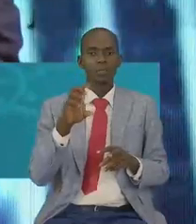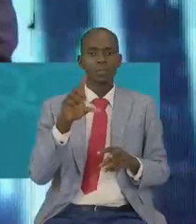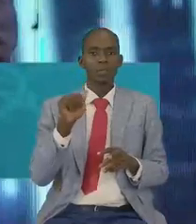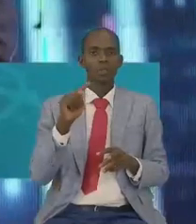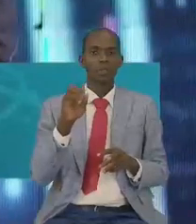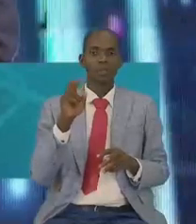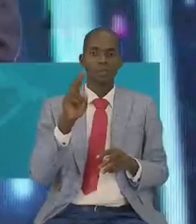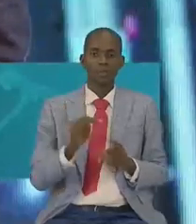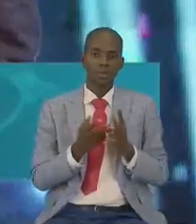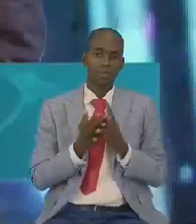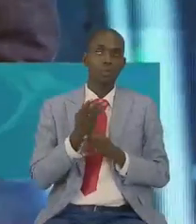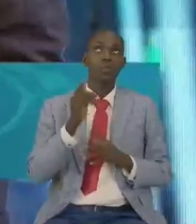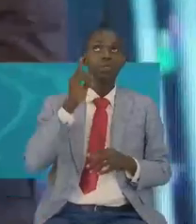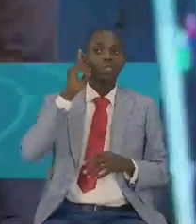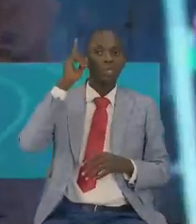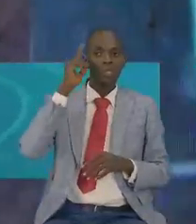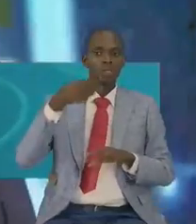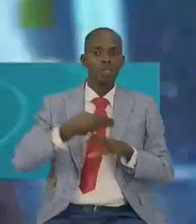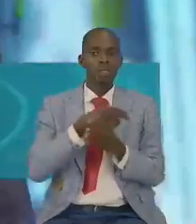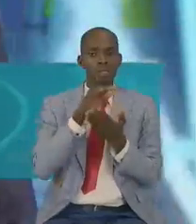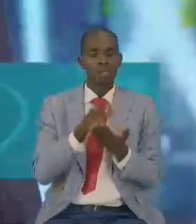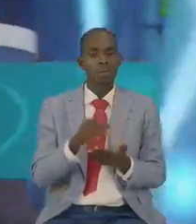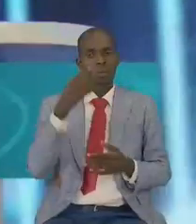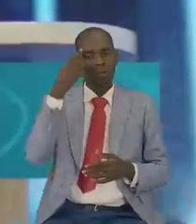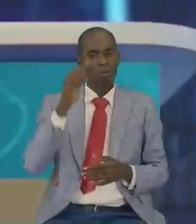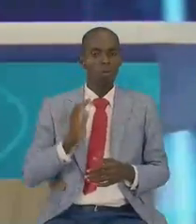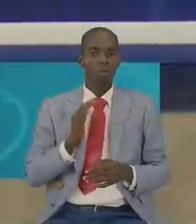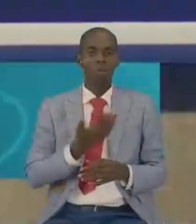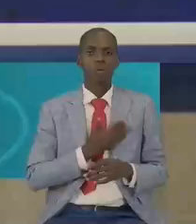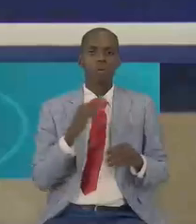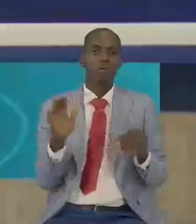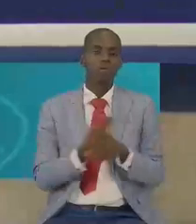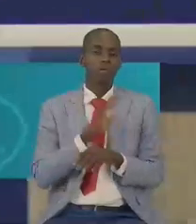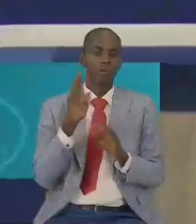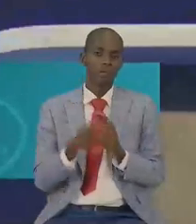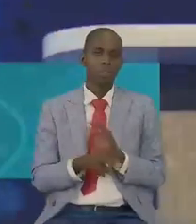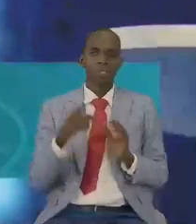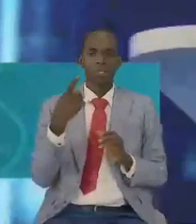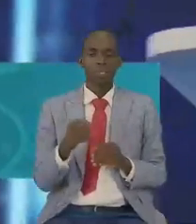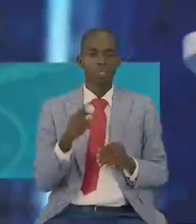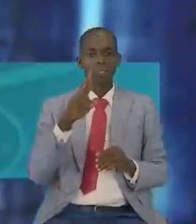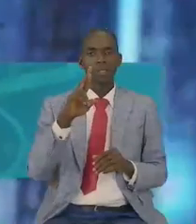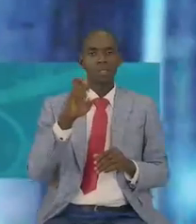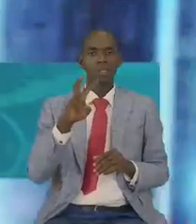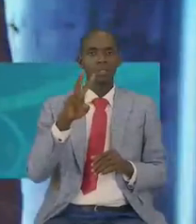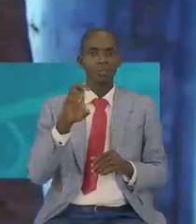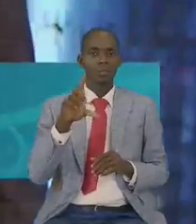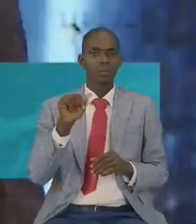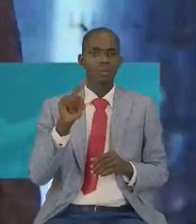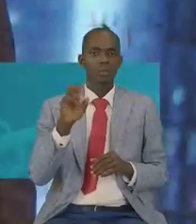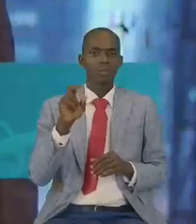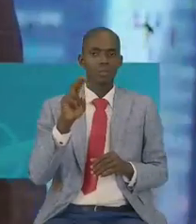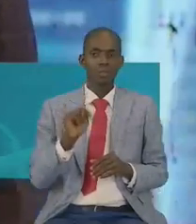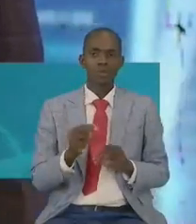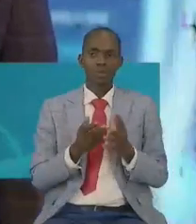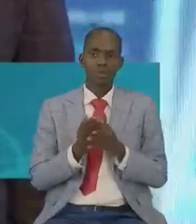lampe pour notre plénitude. la révélation par sa lampe,